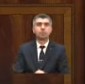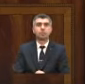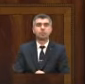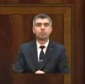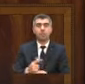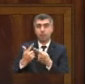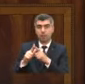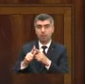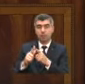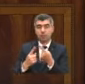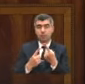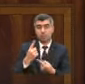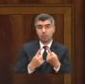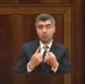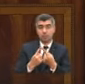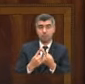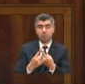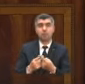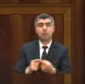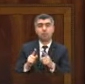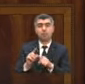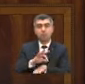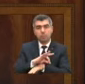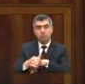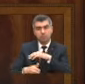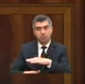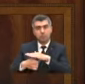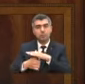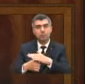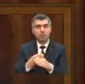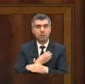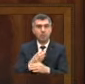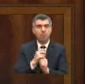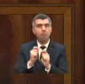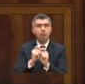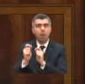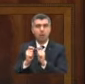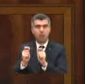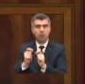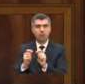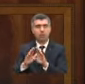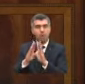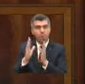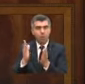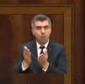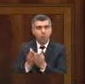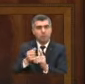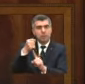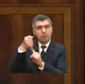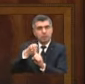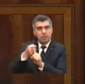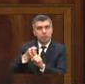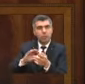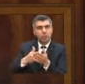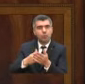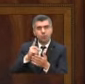الهيئات المدبرة وأيضا الوكالة ديال التأمين الصحي راه هناك نقاش لتطوير هذه الجهود باش نديروا ما